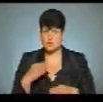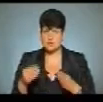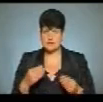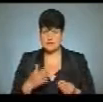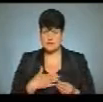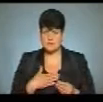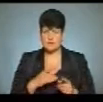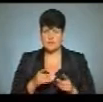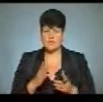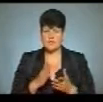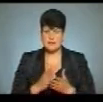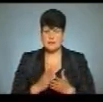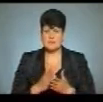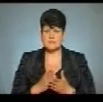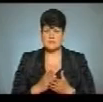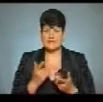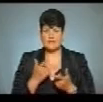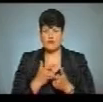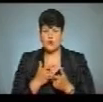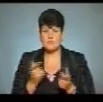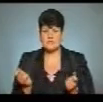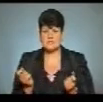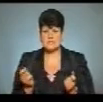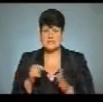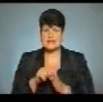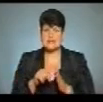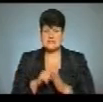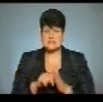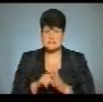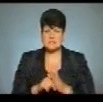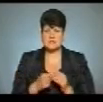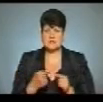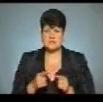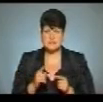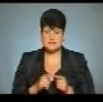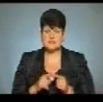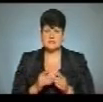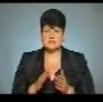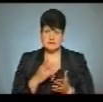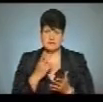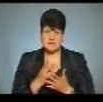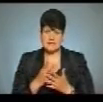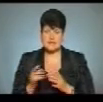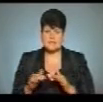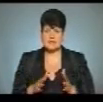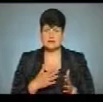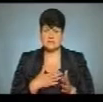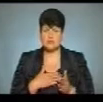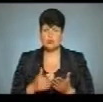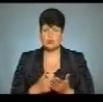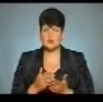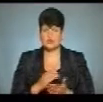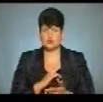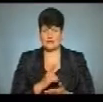вона виключно вмістила інформаційний зміст. Тобто це висвітлення діяльності нашої політичної